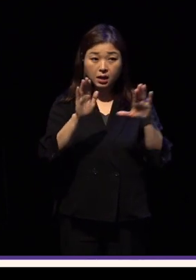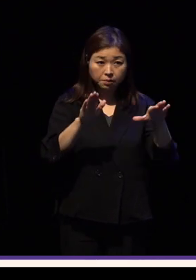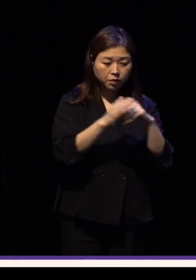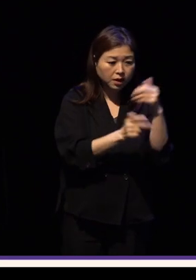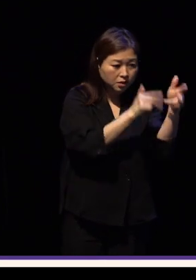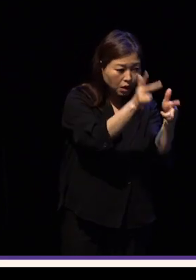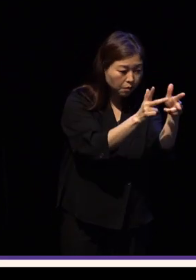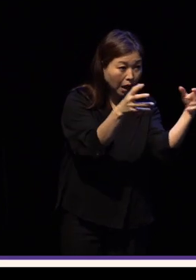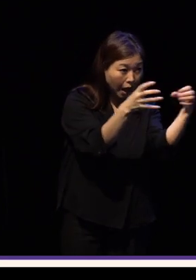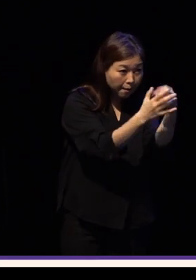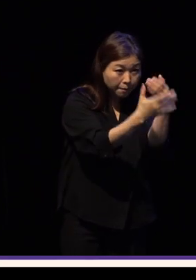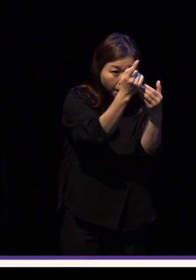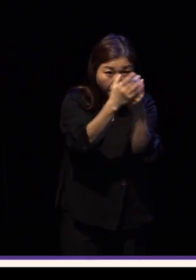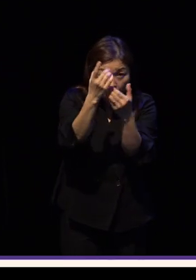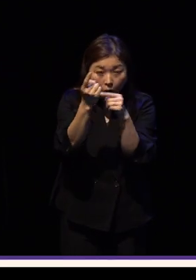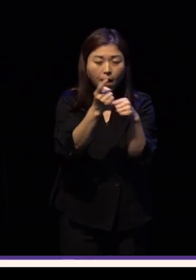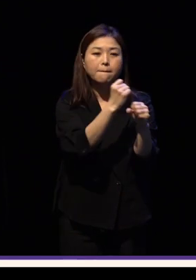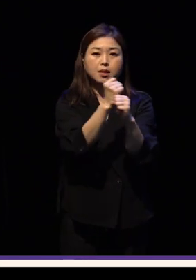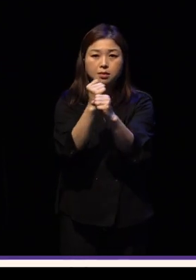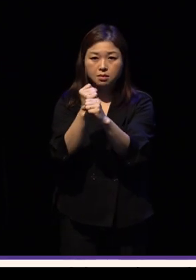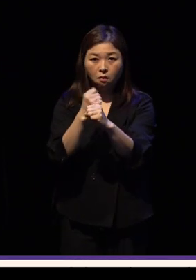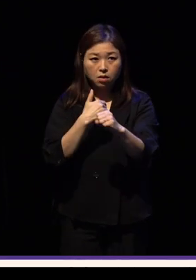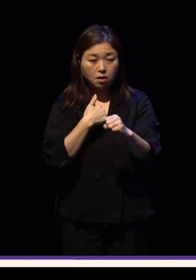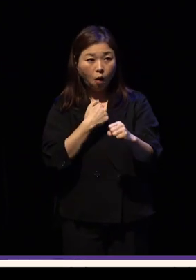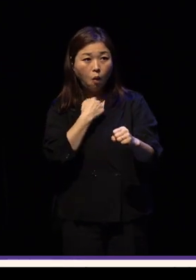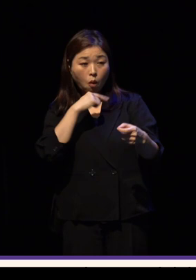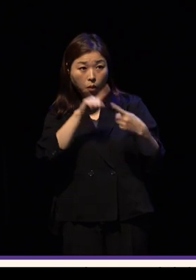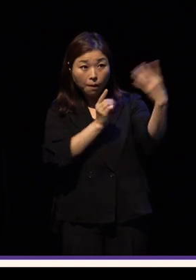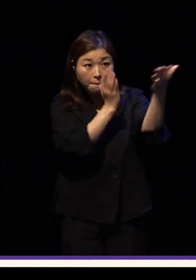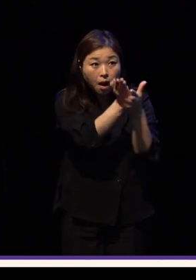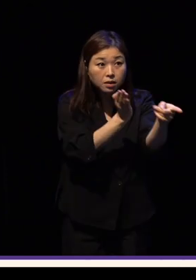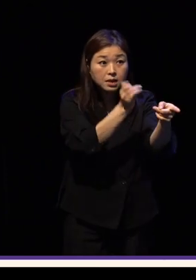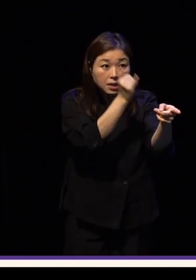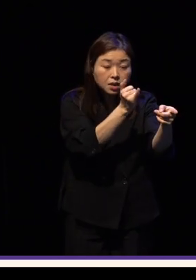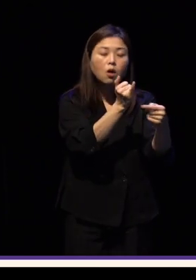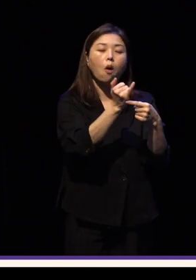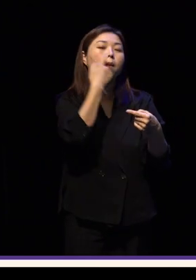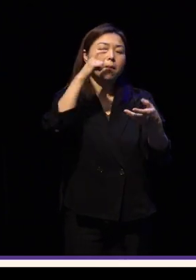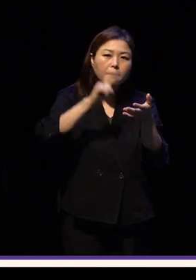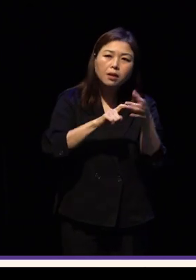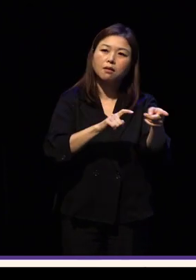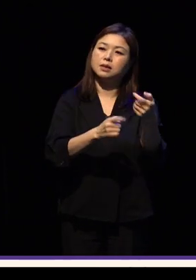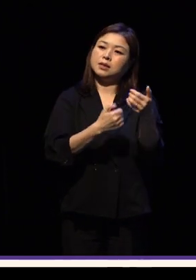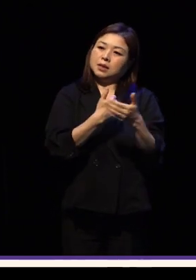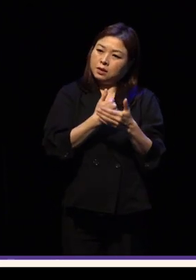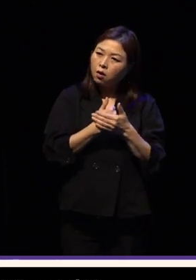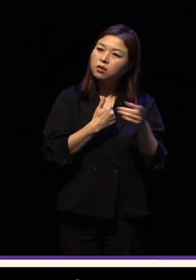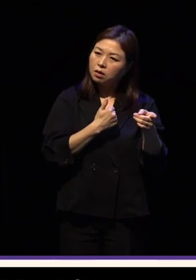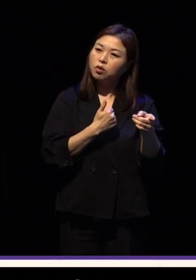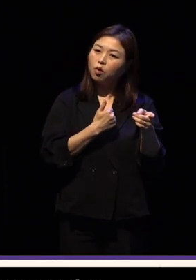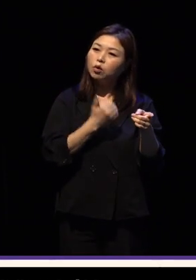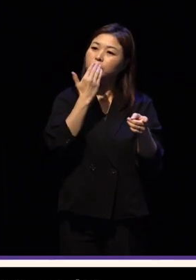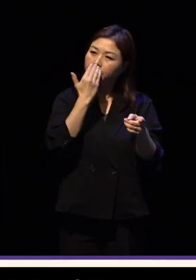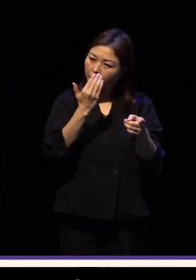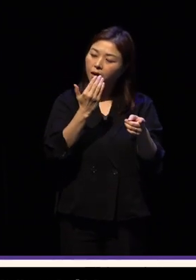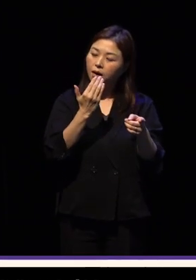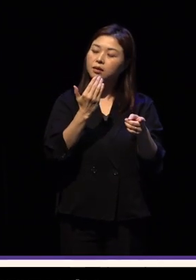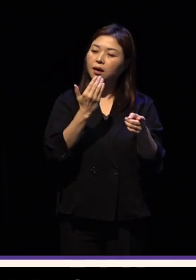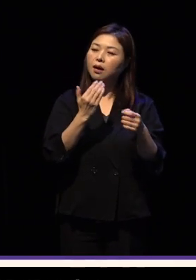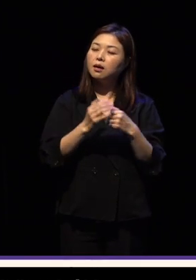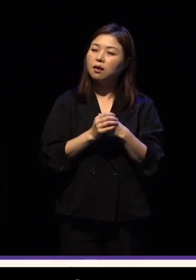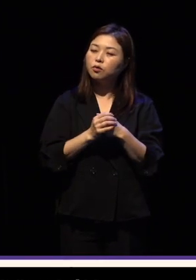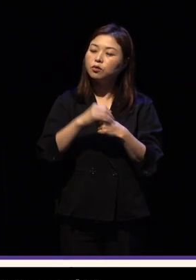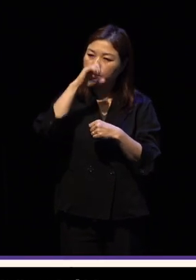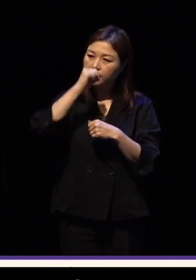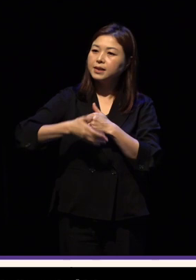함으로써 내가 하고 싶은 일을 할 수 있겠구나 하는 좋은 안이다 라는 의견들도 있었습니다.